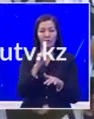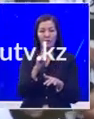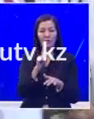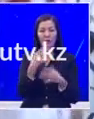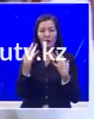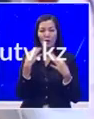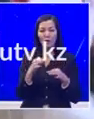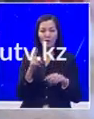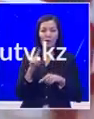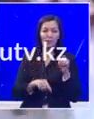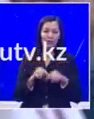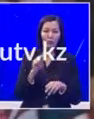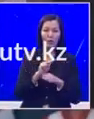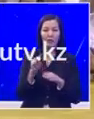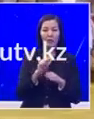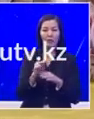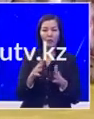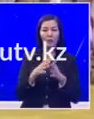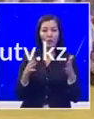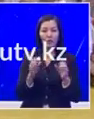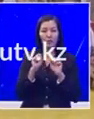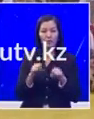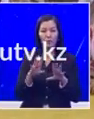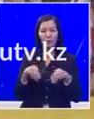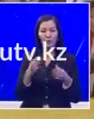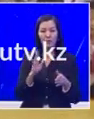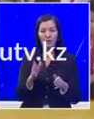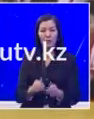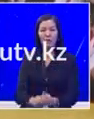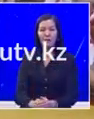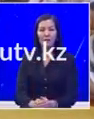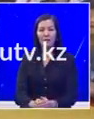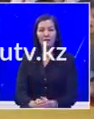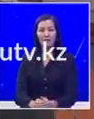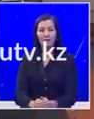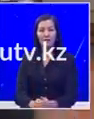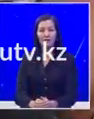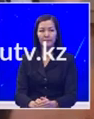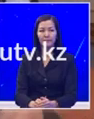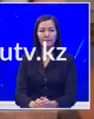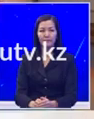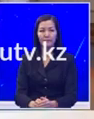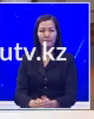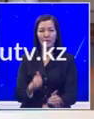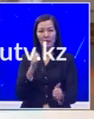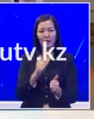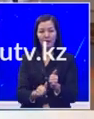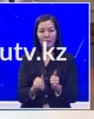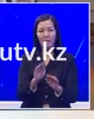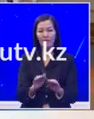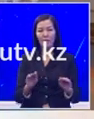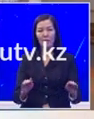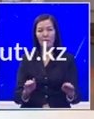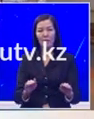ашып, патриоттық тәрбие сіңіруге мол мүмкіндік береді дейді шара ұйымдастырушылары. Әрбір чемпион даталығымыз ауылдан